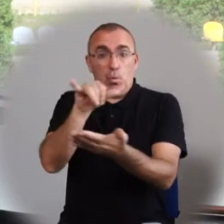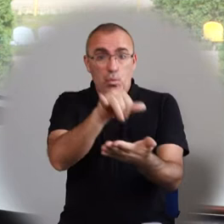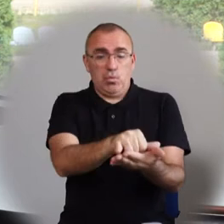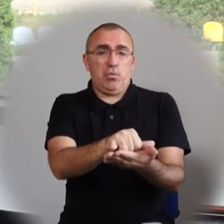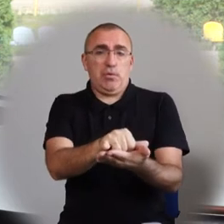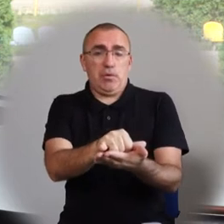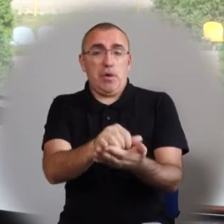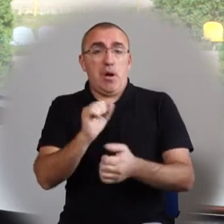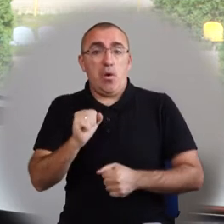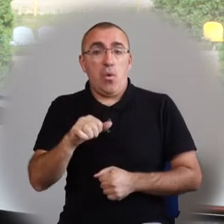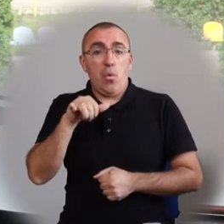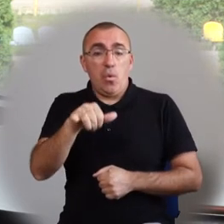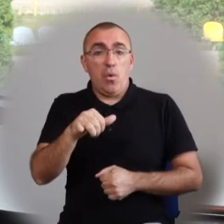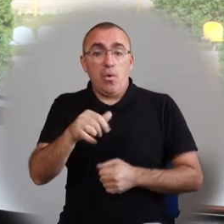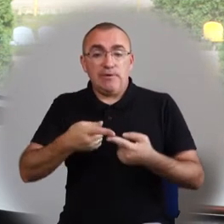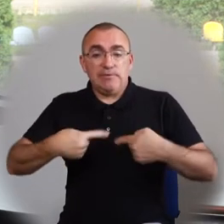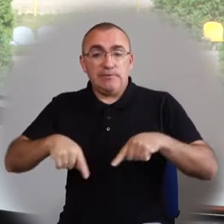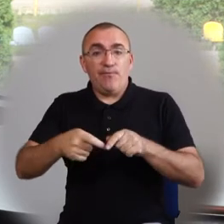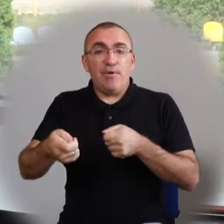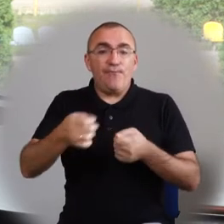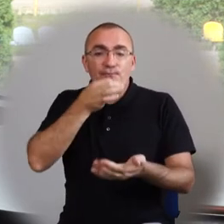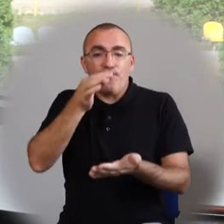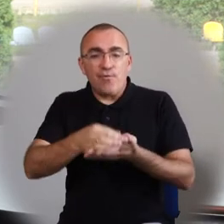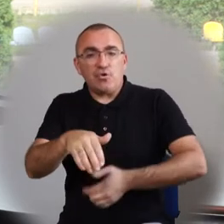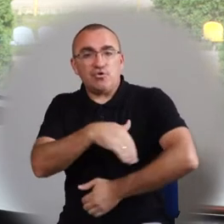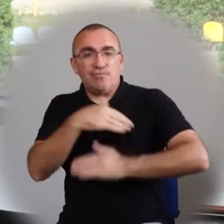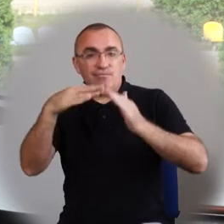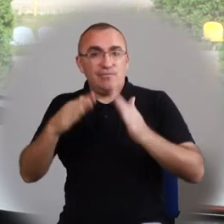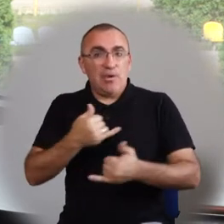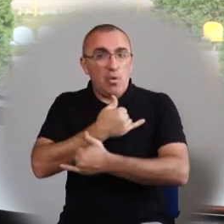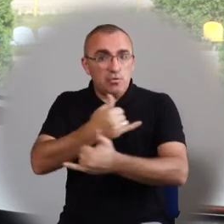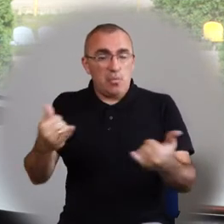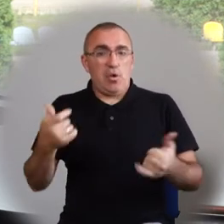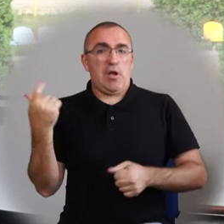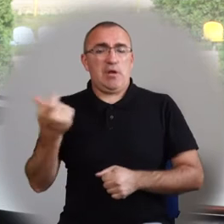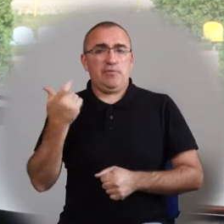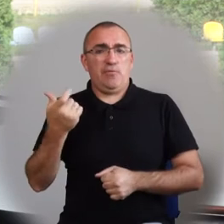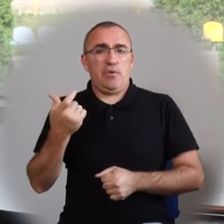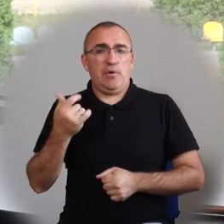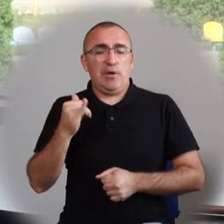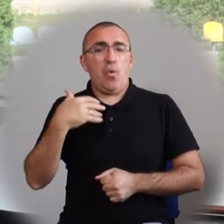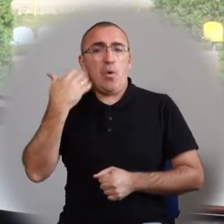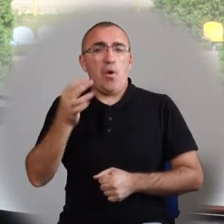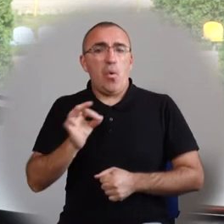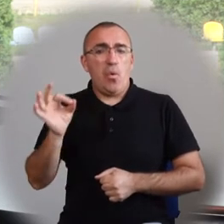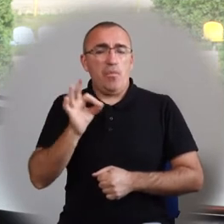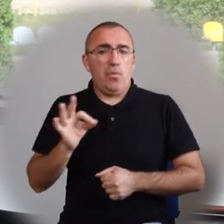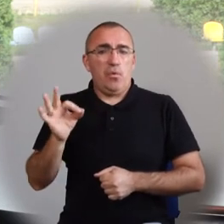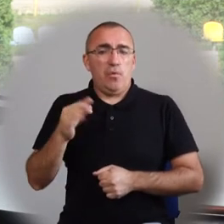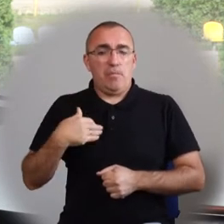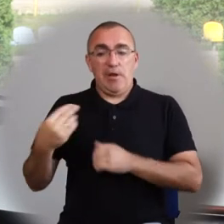них, а у сфері відповідальності житлово-комунальне господарство. І коли про, як